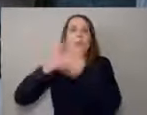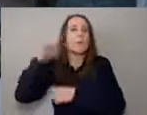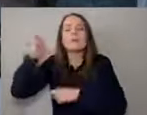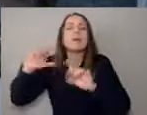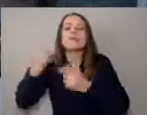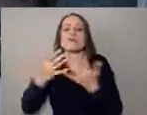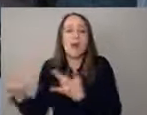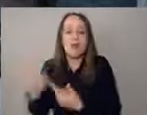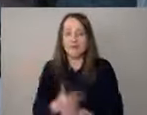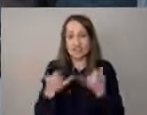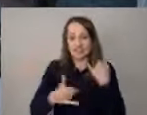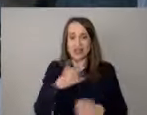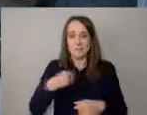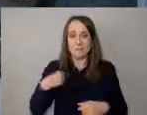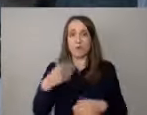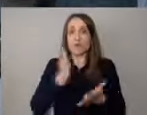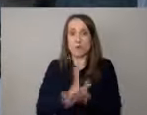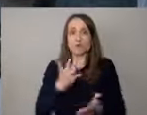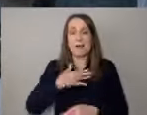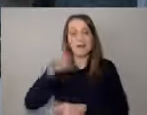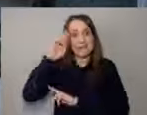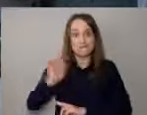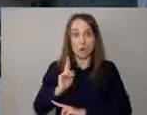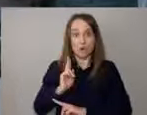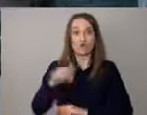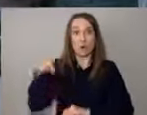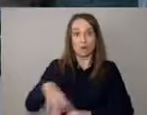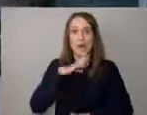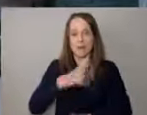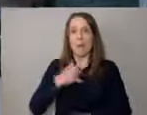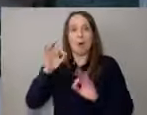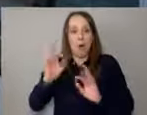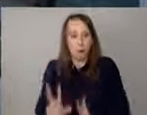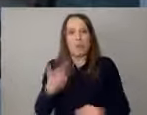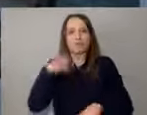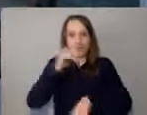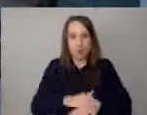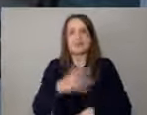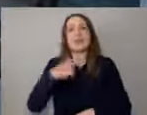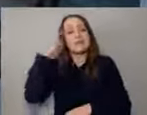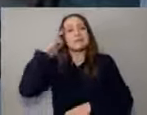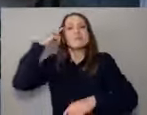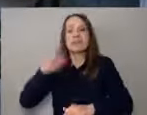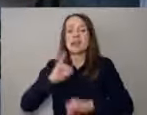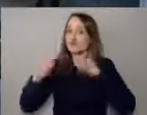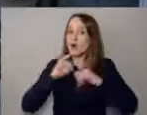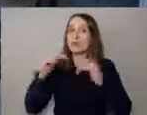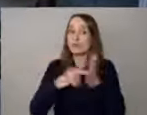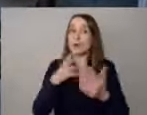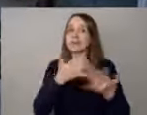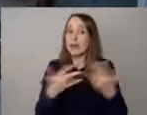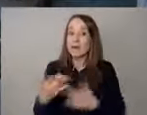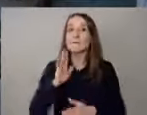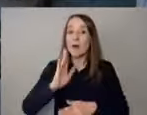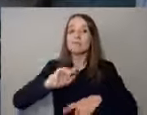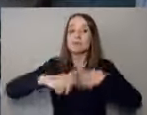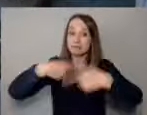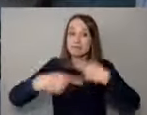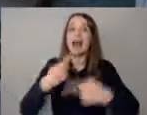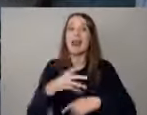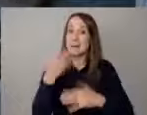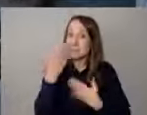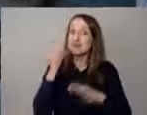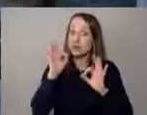tutaj akurat panuje co do tego zgoda. Przypominam, że to nasz rząd załatwiał to jako pierwszy. Później była kontynuacja i bardzo dobrze, bo są